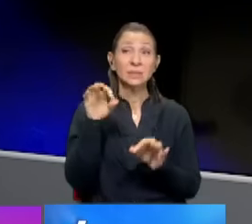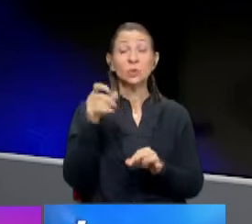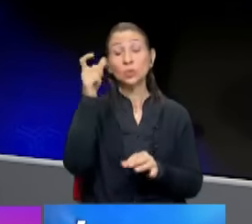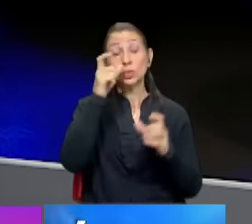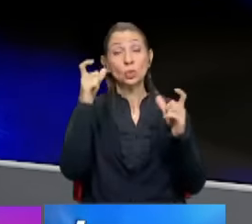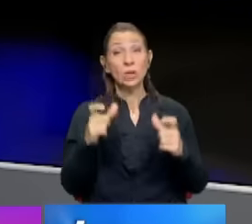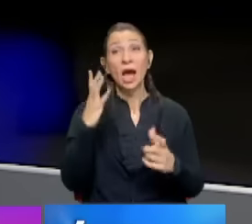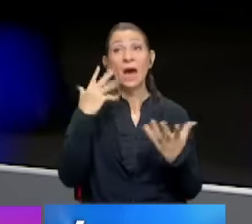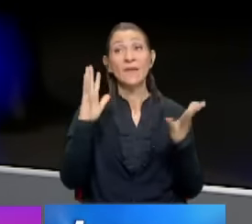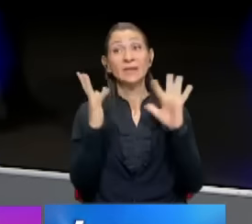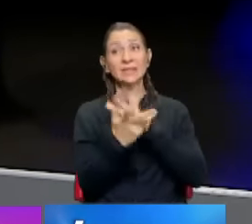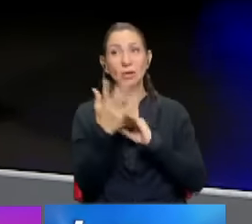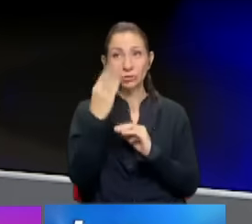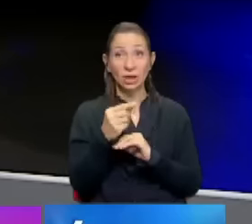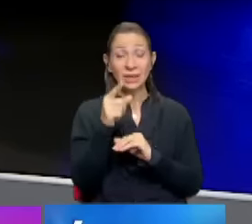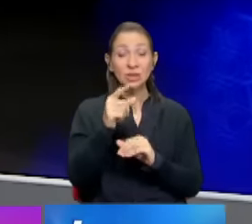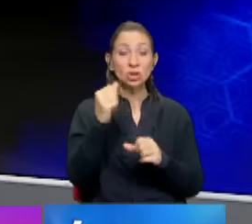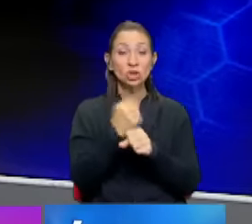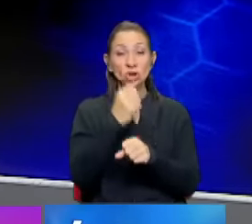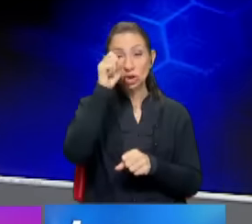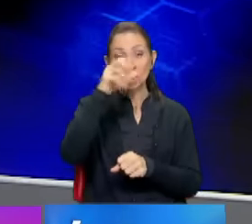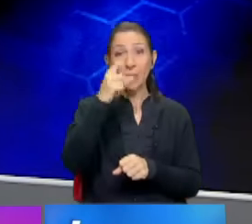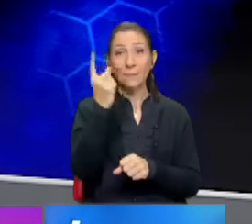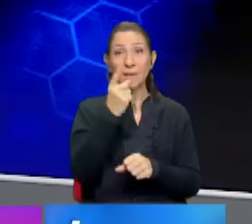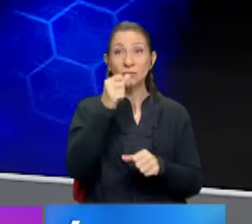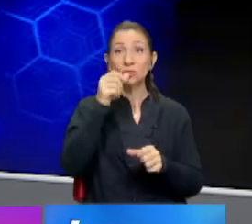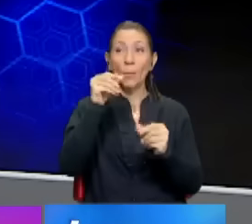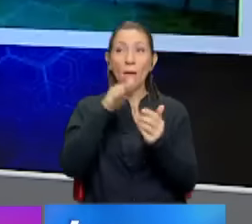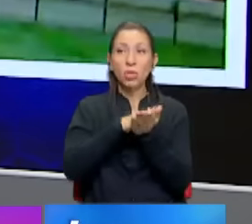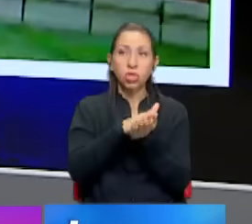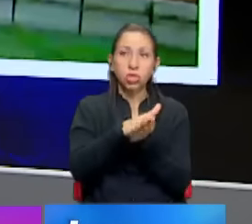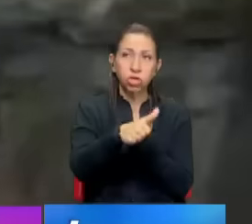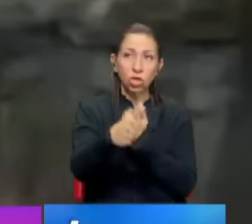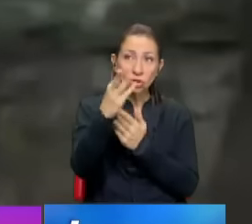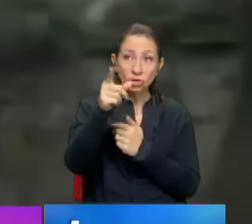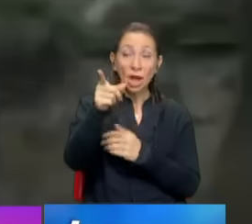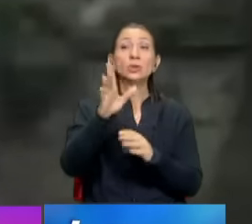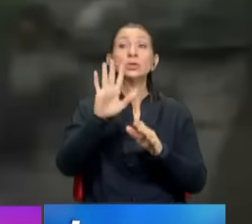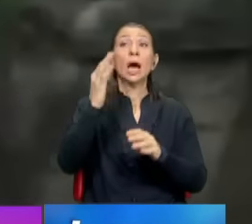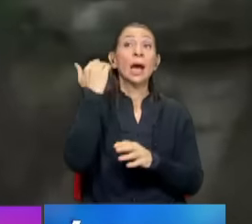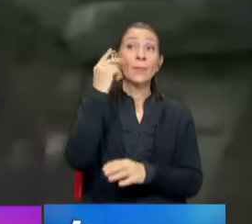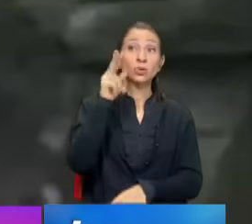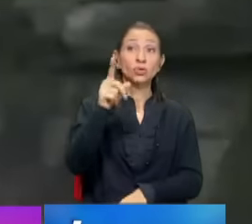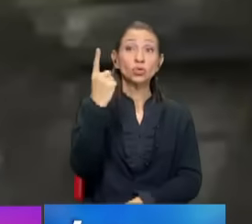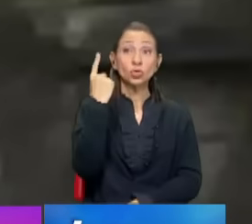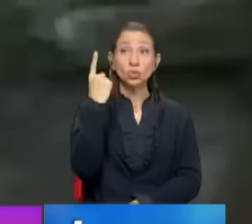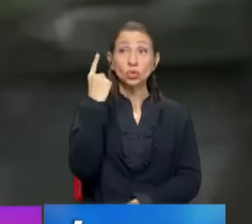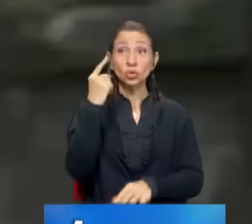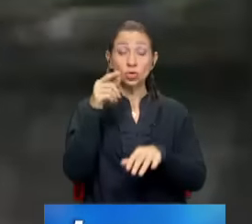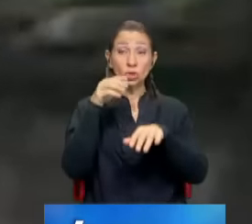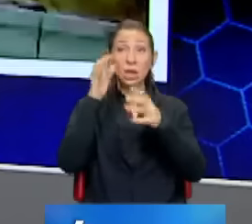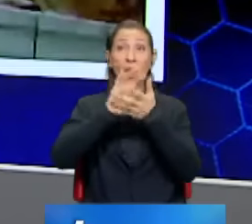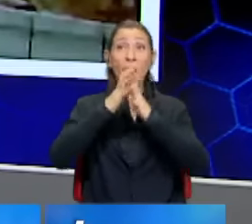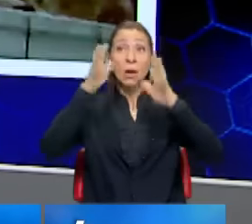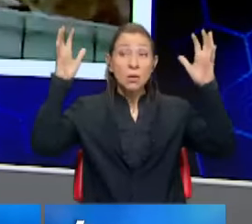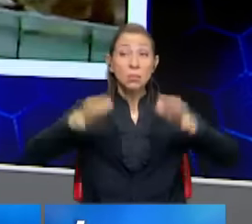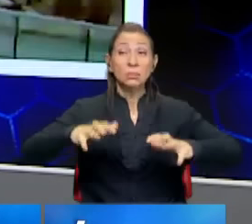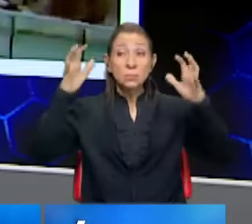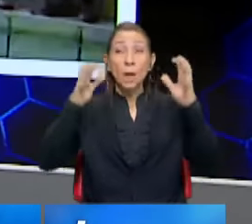memleket havası olacak sırada. Zonguldak'ta bir heyelan görüntüsü yansıyacak. Hemen arkama. Dün yükseklere kar yağdı